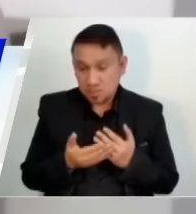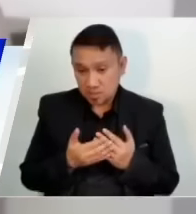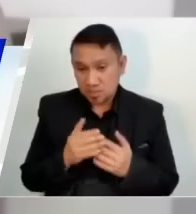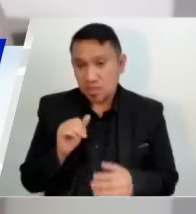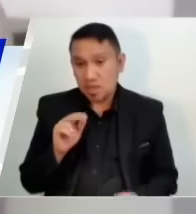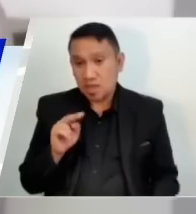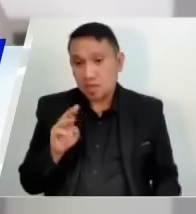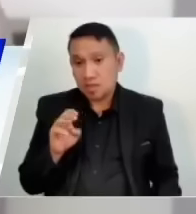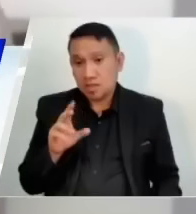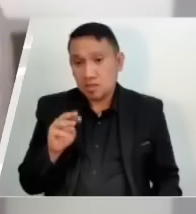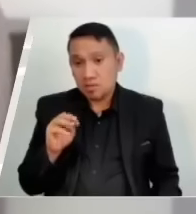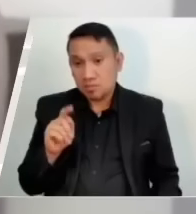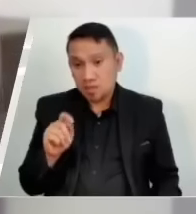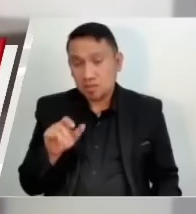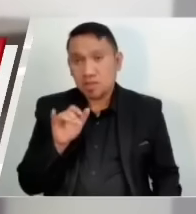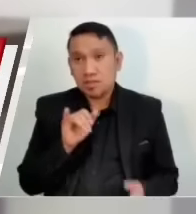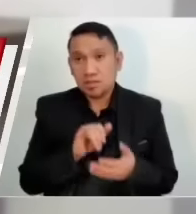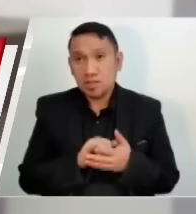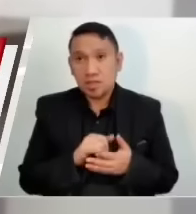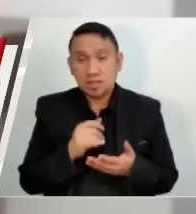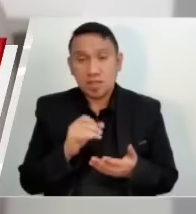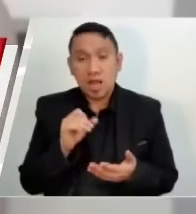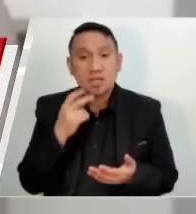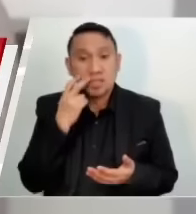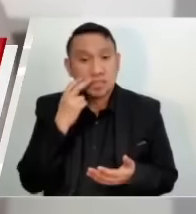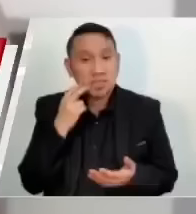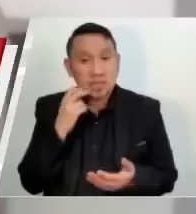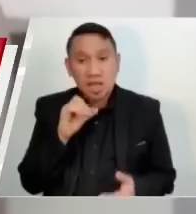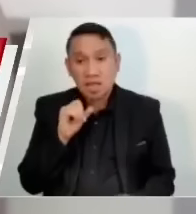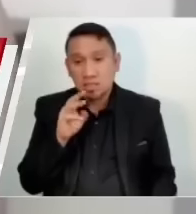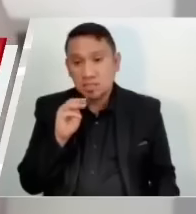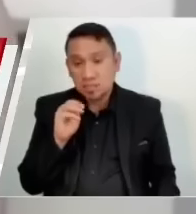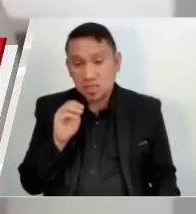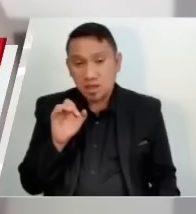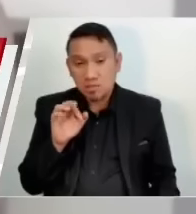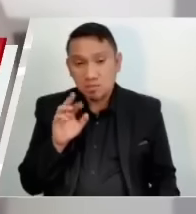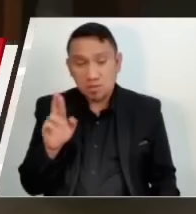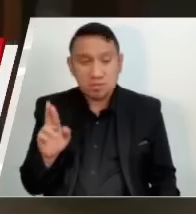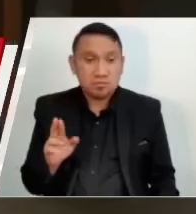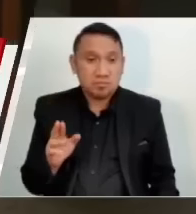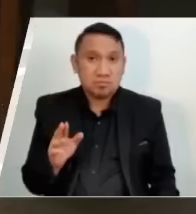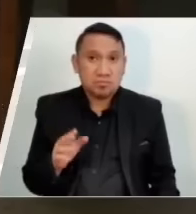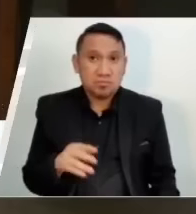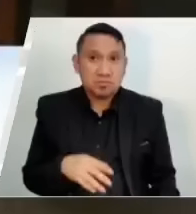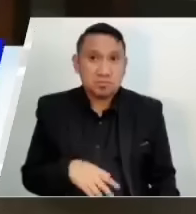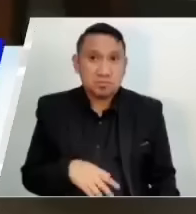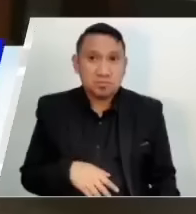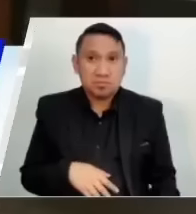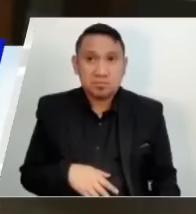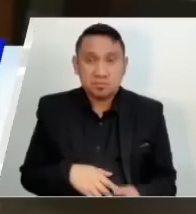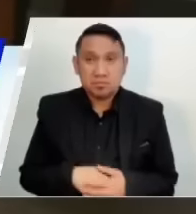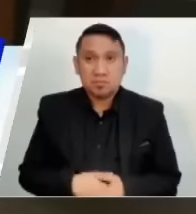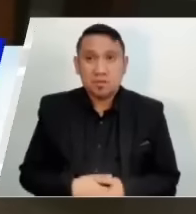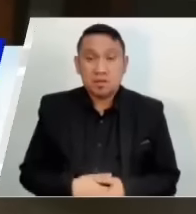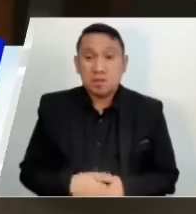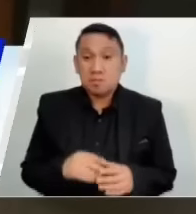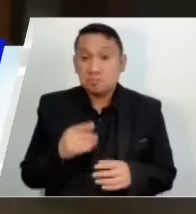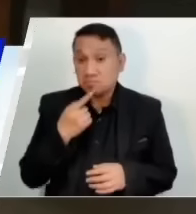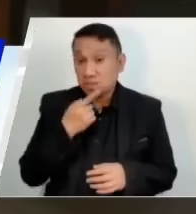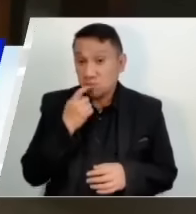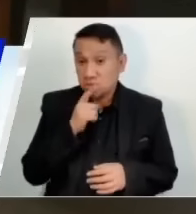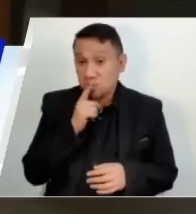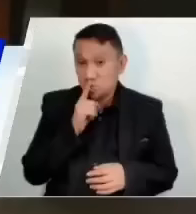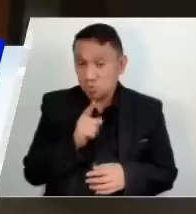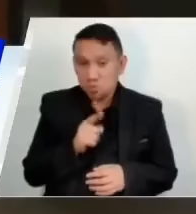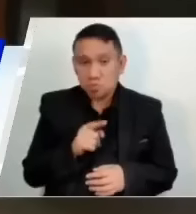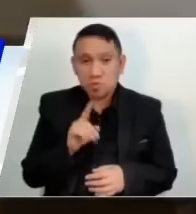Yung mga napapromise ng 1 to 2 months, tapos na, that's definitely a red flag. Ang totoo daw kasi, mabilis na ang 1 to